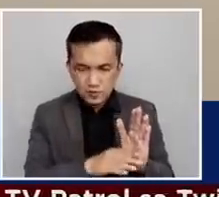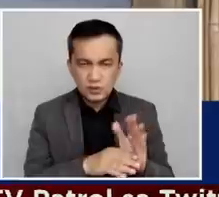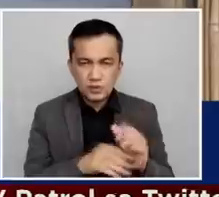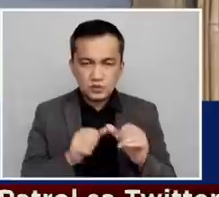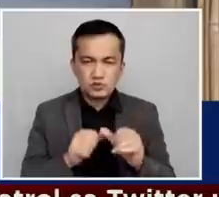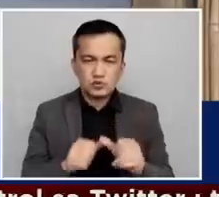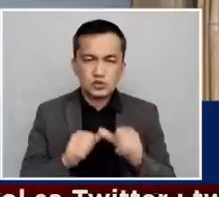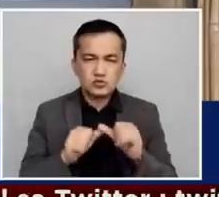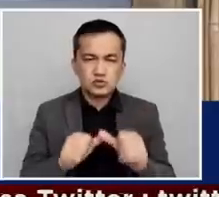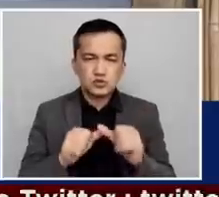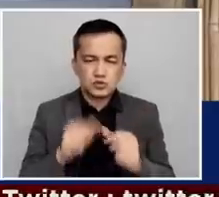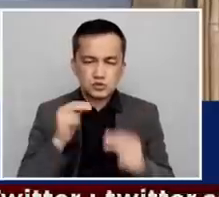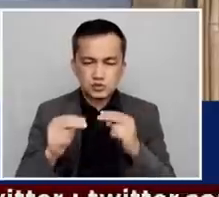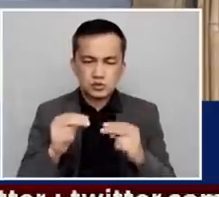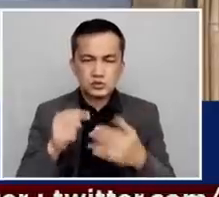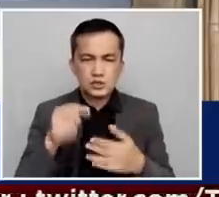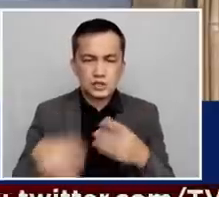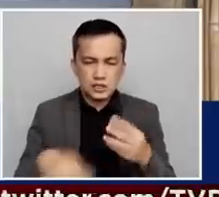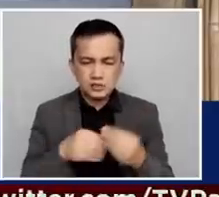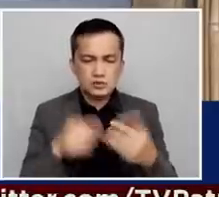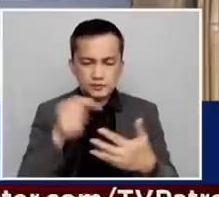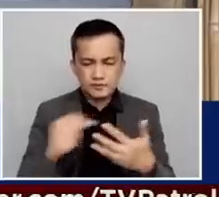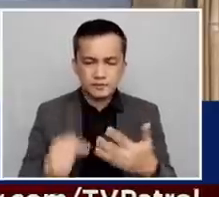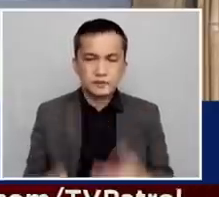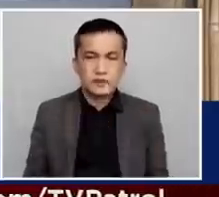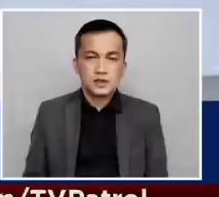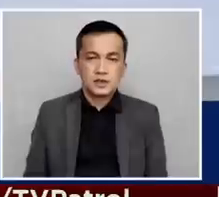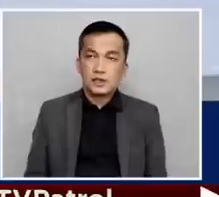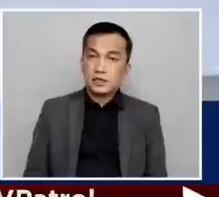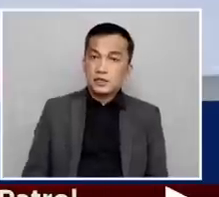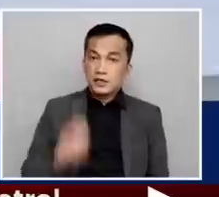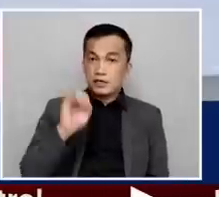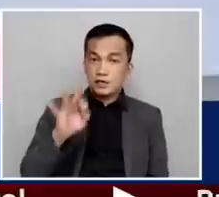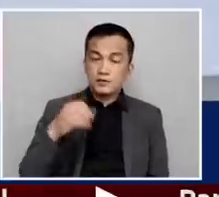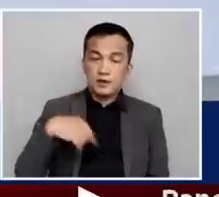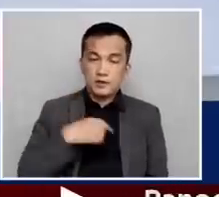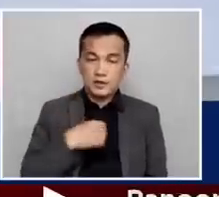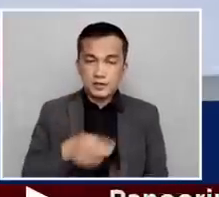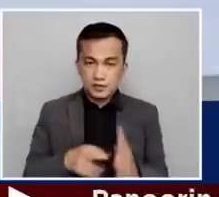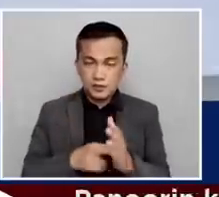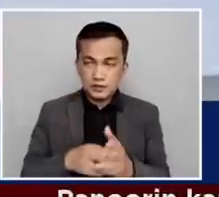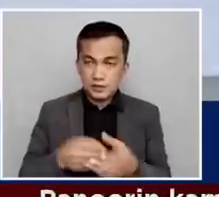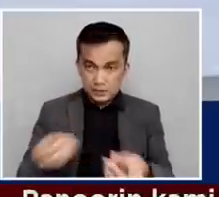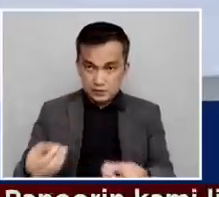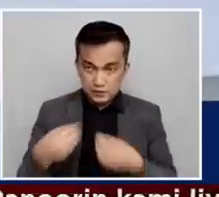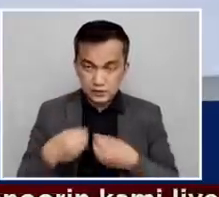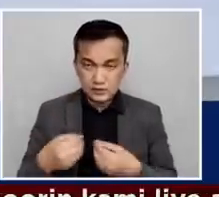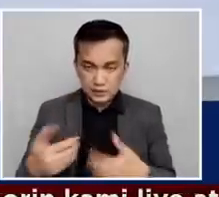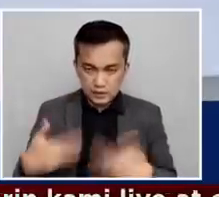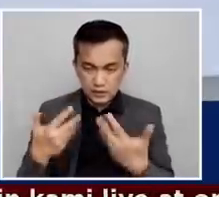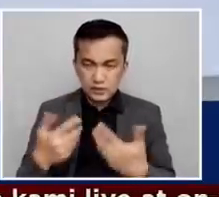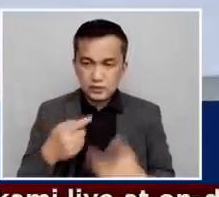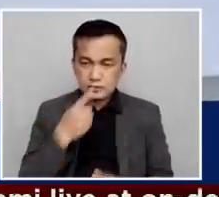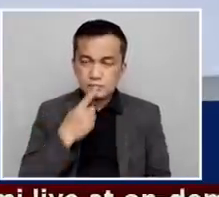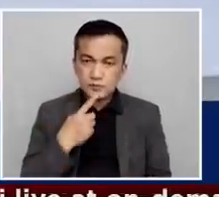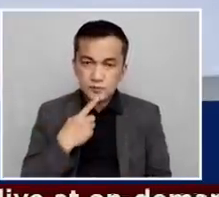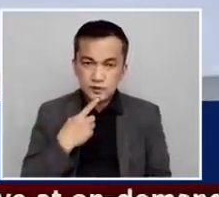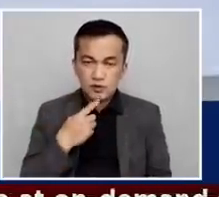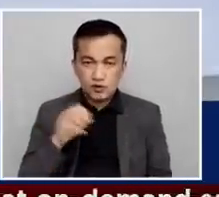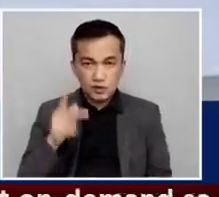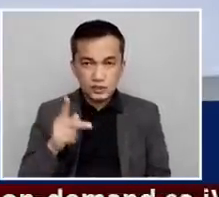pa. Kung yun pong mga request po namin ay mapagbibigyan at sasabihin sa aming, okay na po yung mga hinihiling